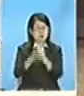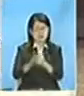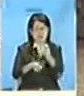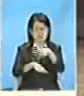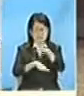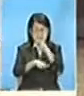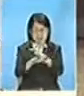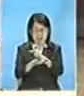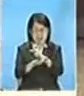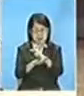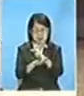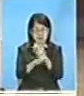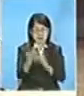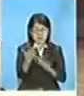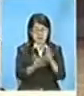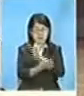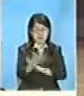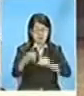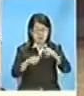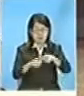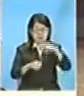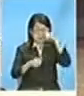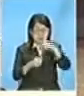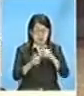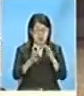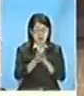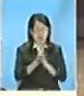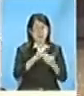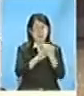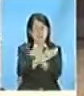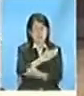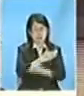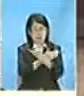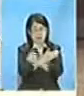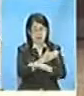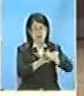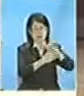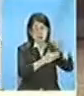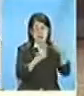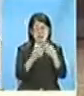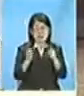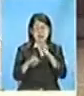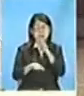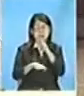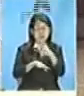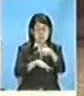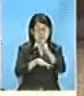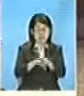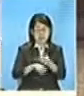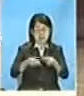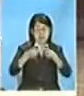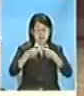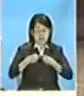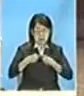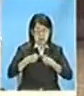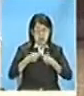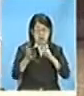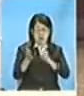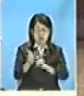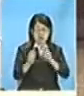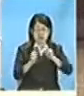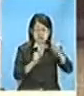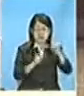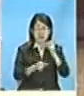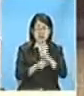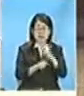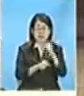ทศและต่างประเทศนอกจากนี้หากได้รับมอบหมายจากประธานก็อาจยังต้องทำหน้าที่สำคัญคือเป็นประ